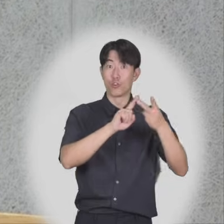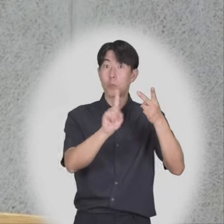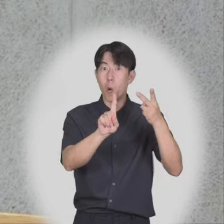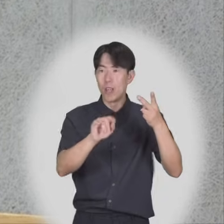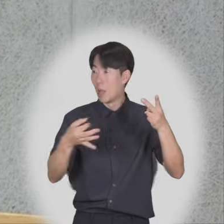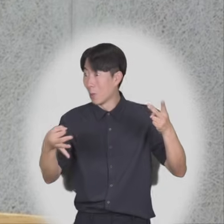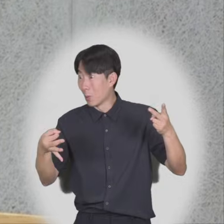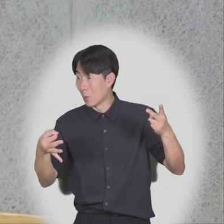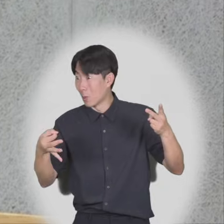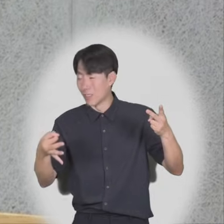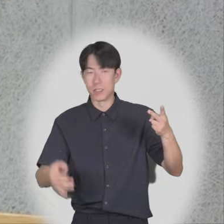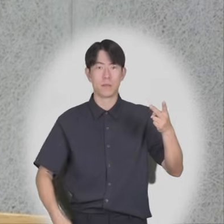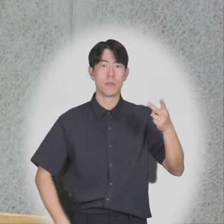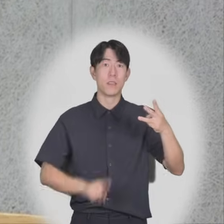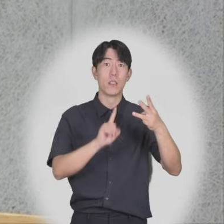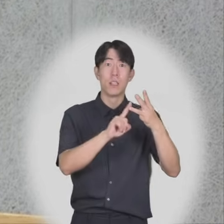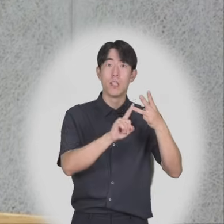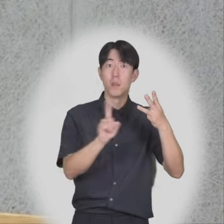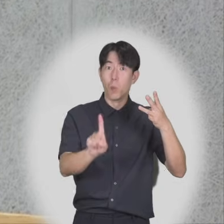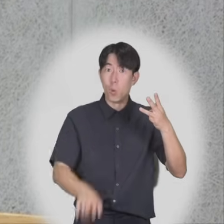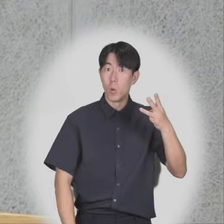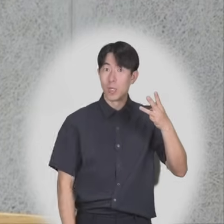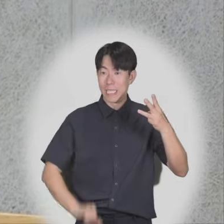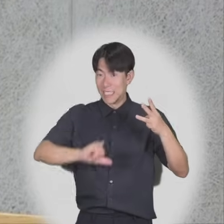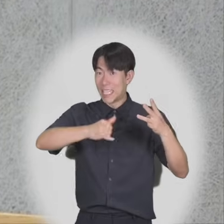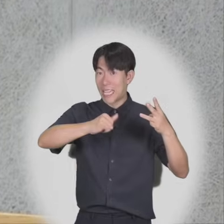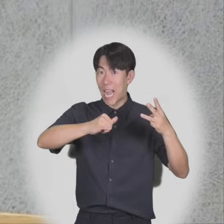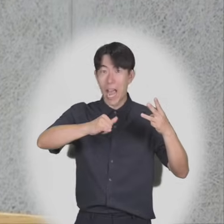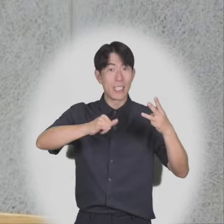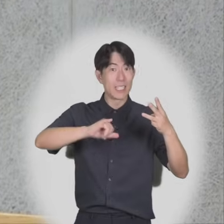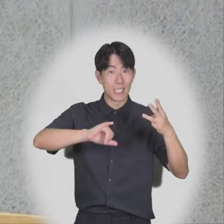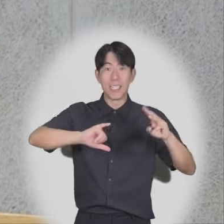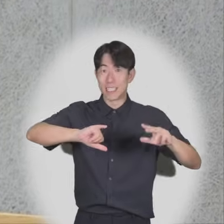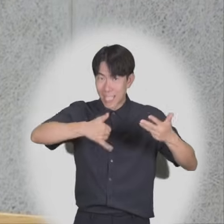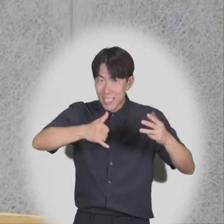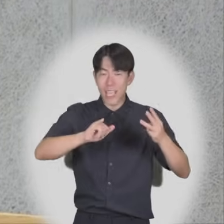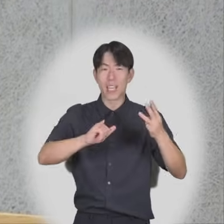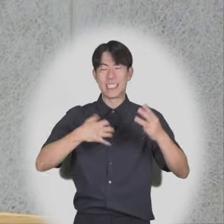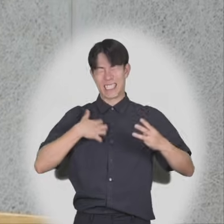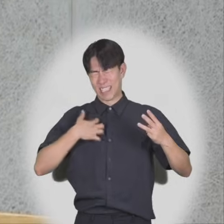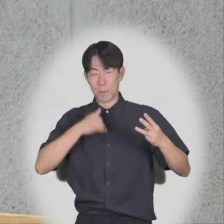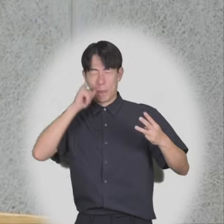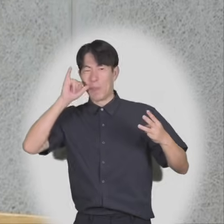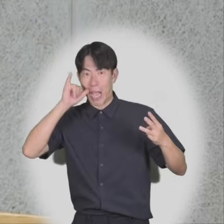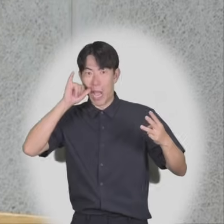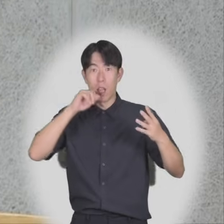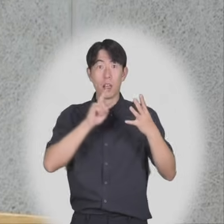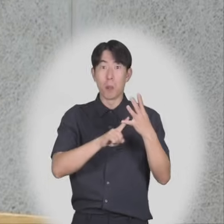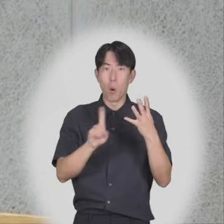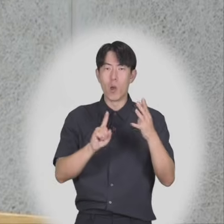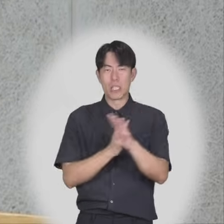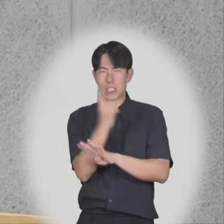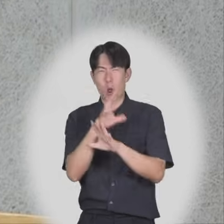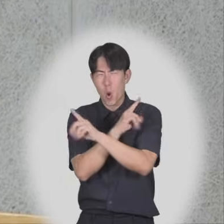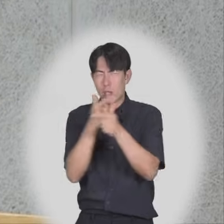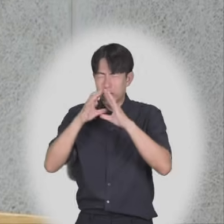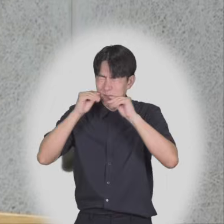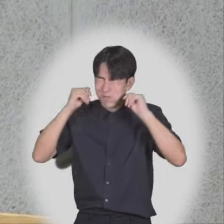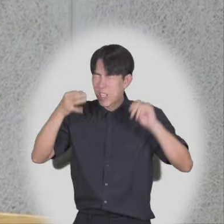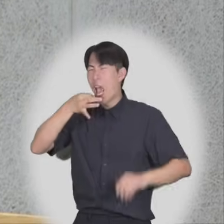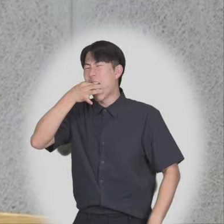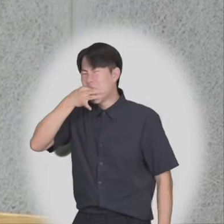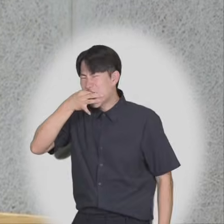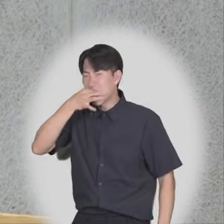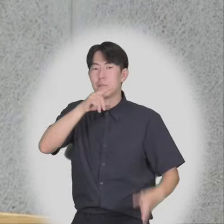재물의 유혹. 세 번째는 세상의 향락. 그리고 마지막으로 기타 욕심입니다. 이